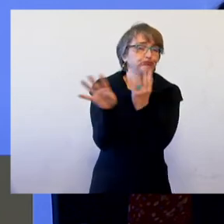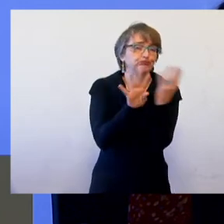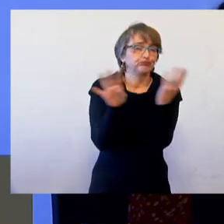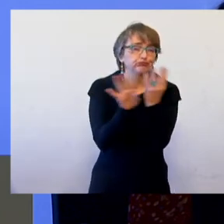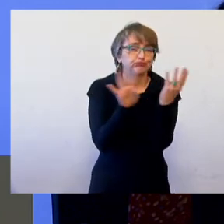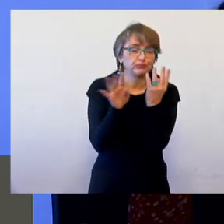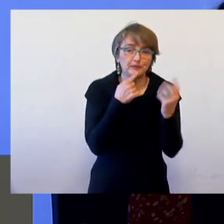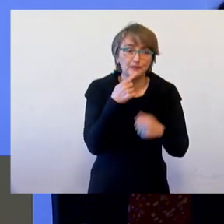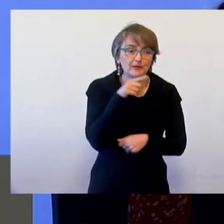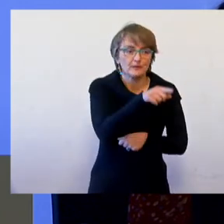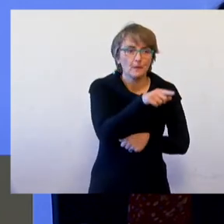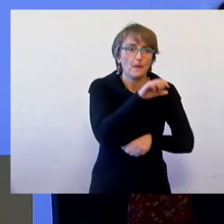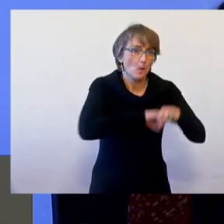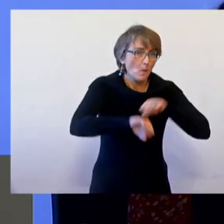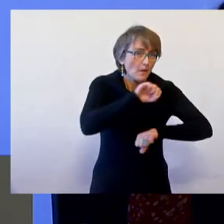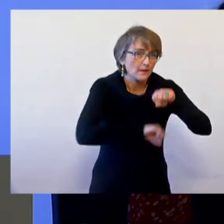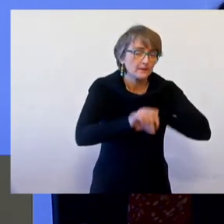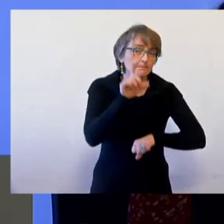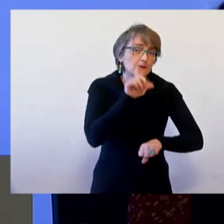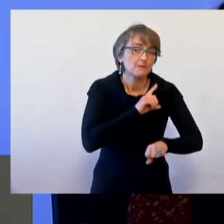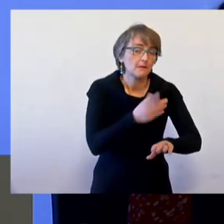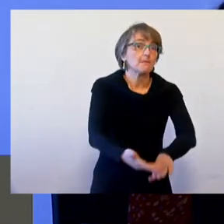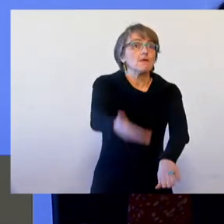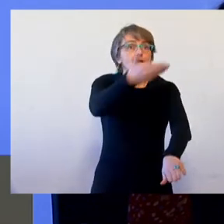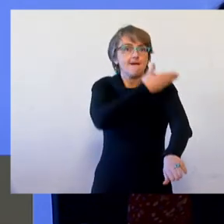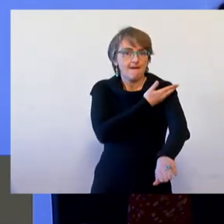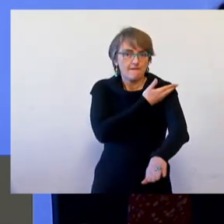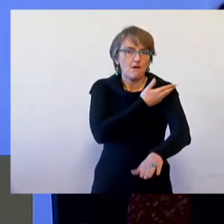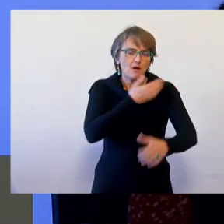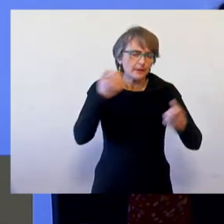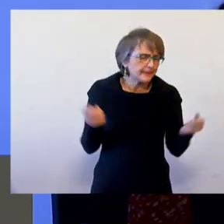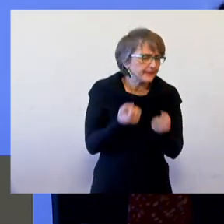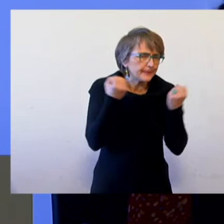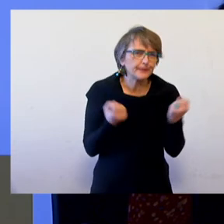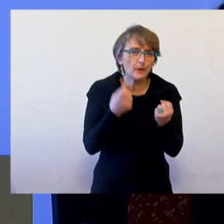pour essayer de faire en sorte que, y compris leurs propres conditions de travail,